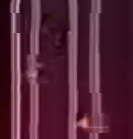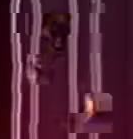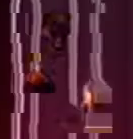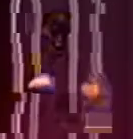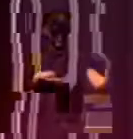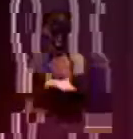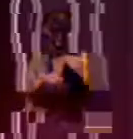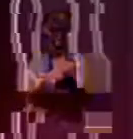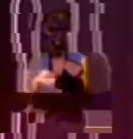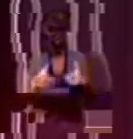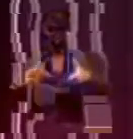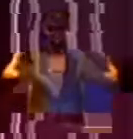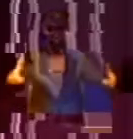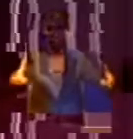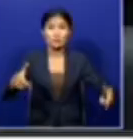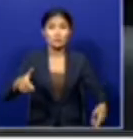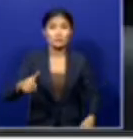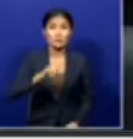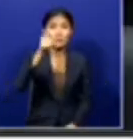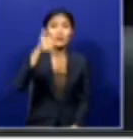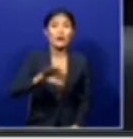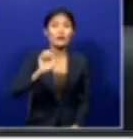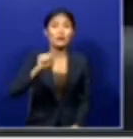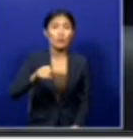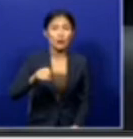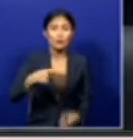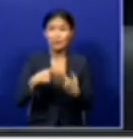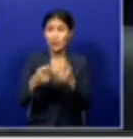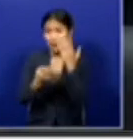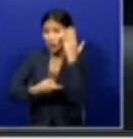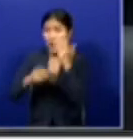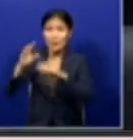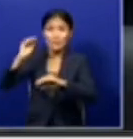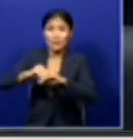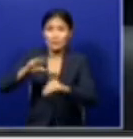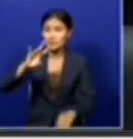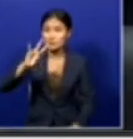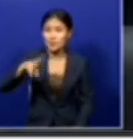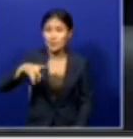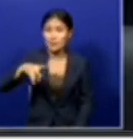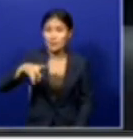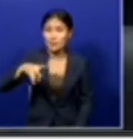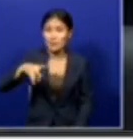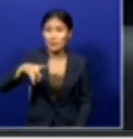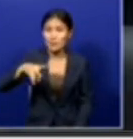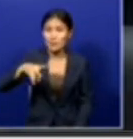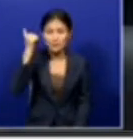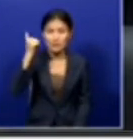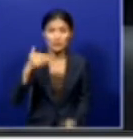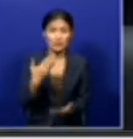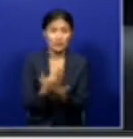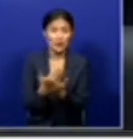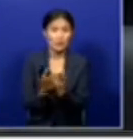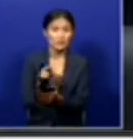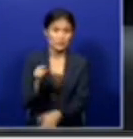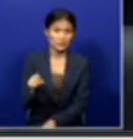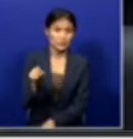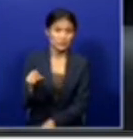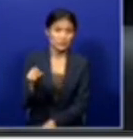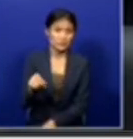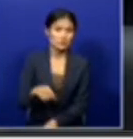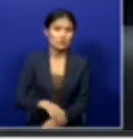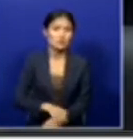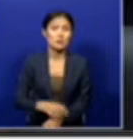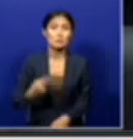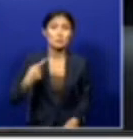ได้ยังไง 7-8,000 บาทเพราะฉะนั้นเงินตรงนี้นะครับเงินตรงนี้มันไปเกิดกับใคร